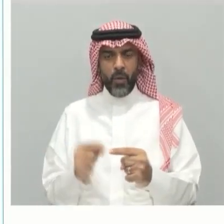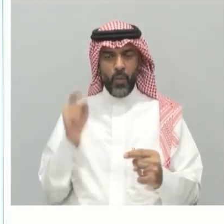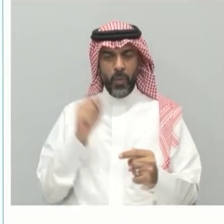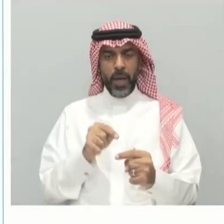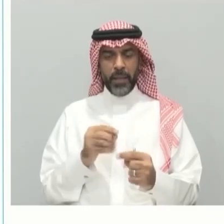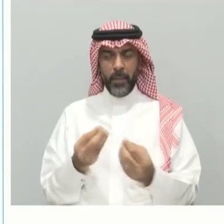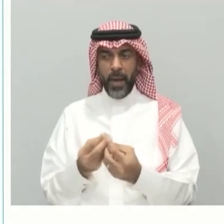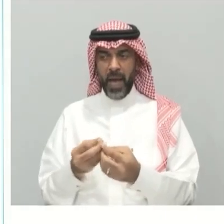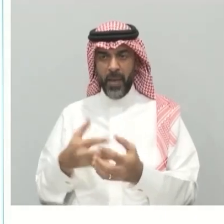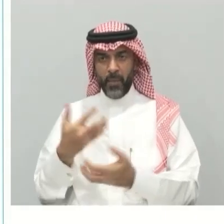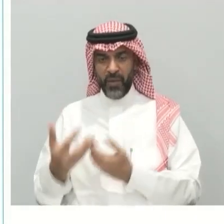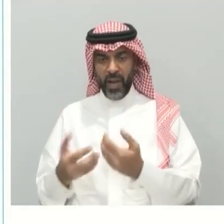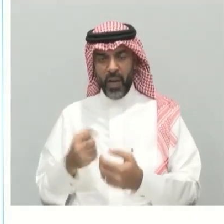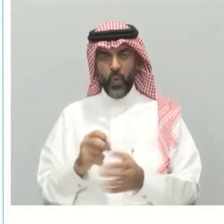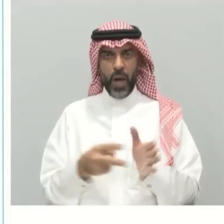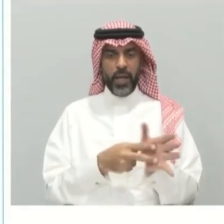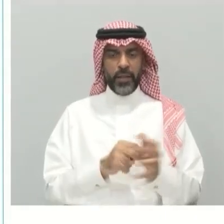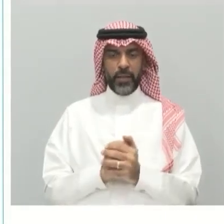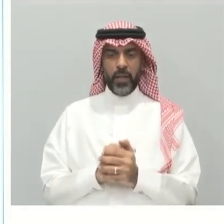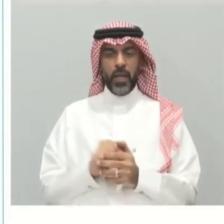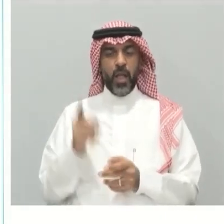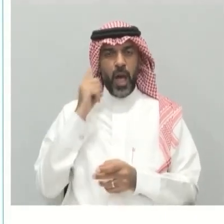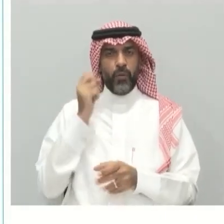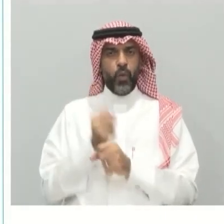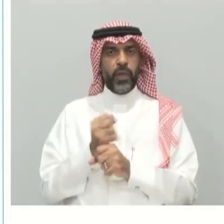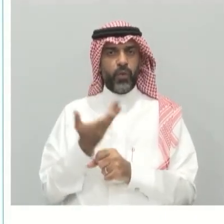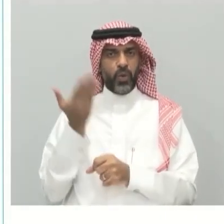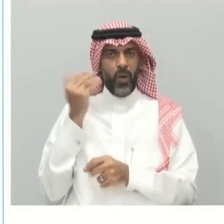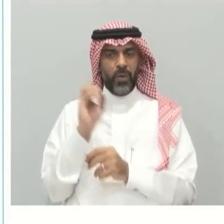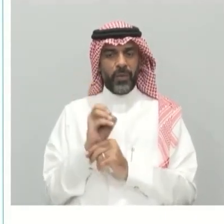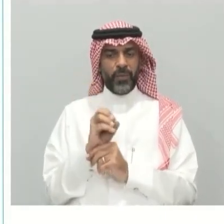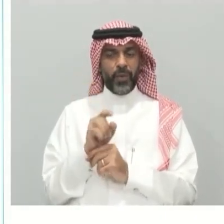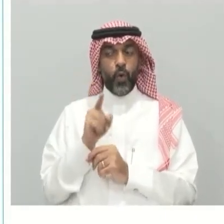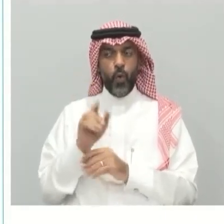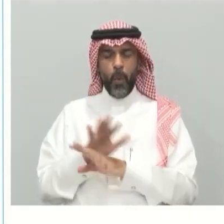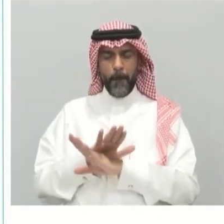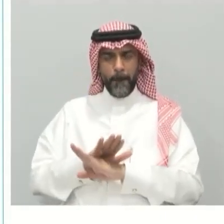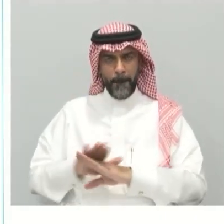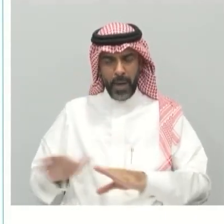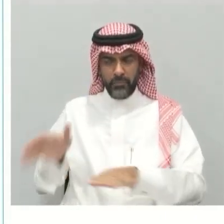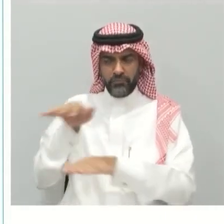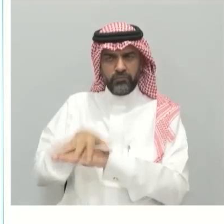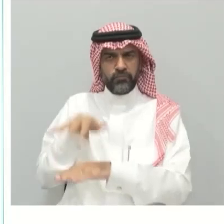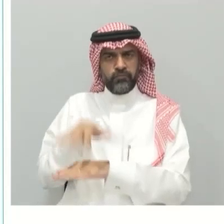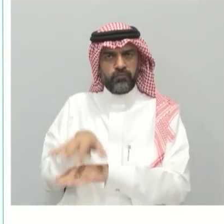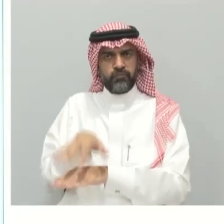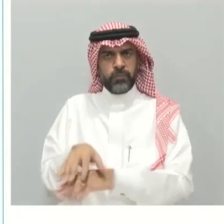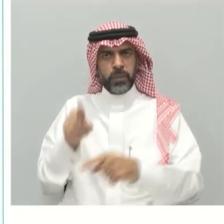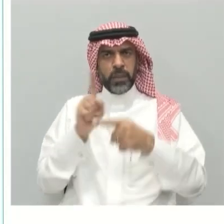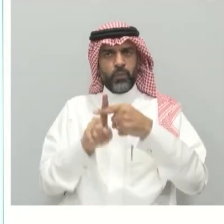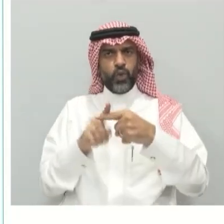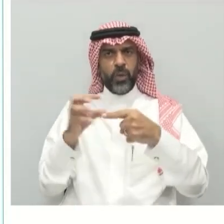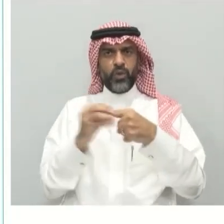المتفاعله والناتجه وظيفه القنطره الملحيه ذكرنا سابقا بانها منع تكدس الايونات الموجوده